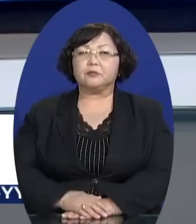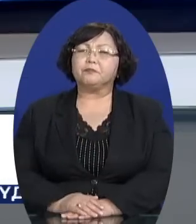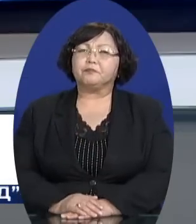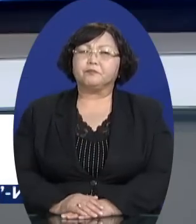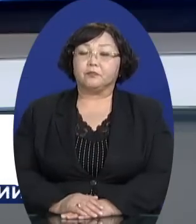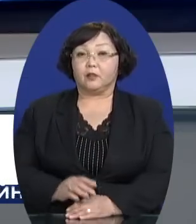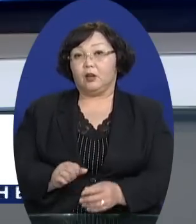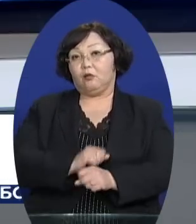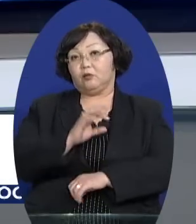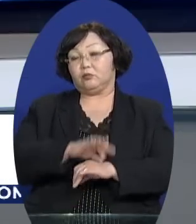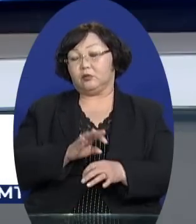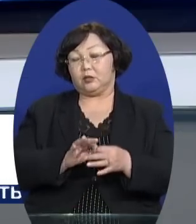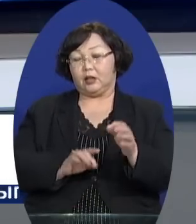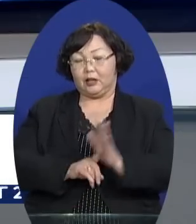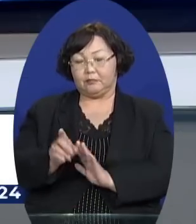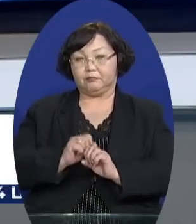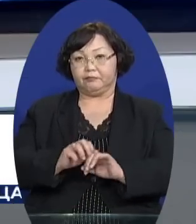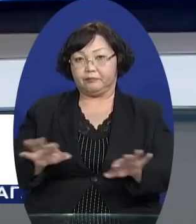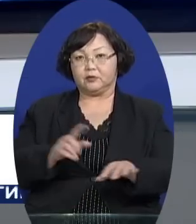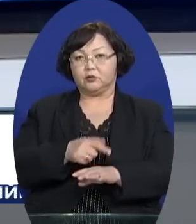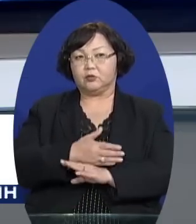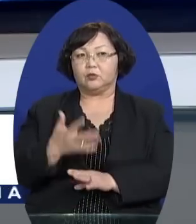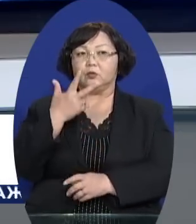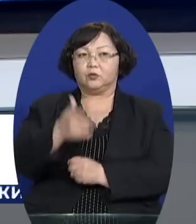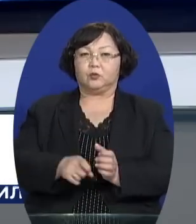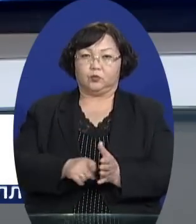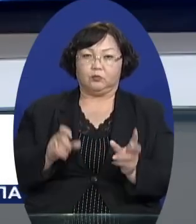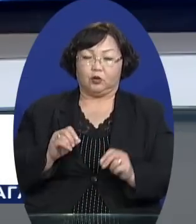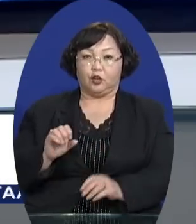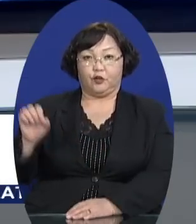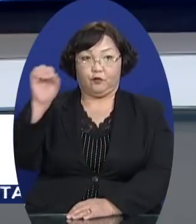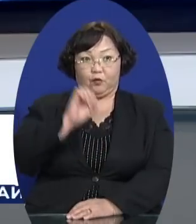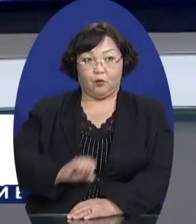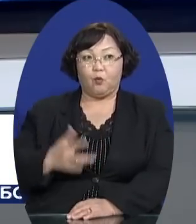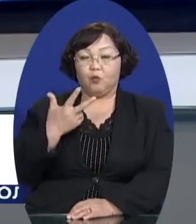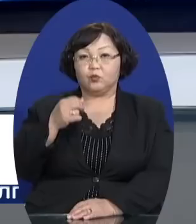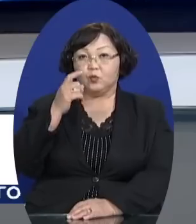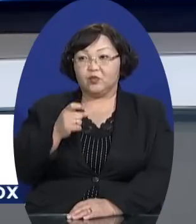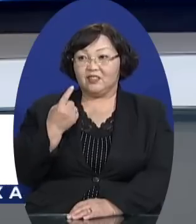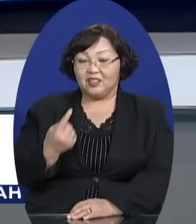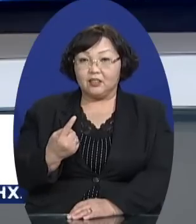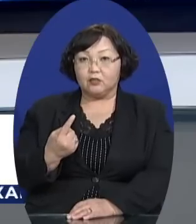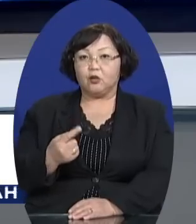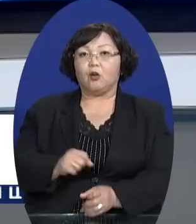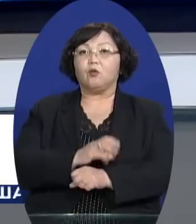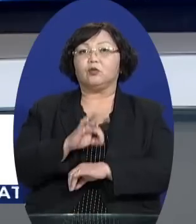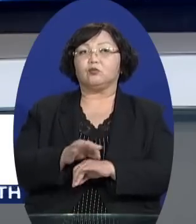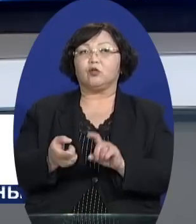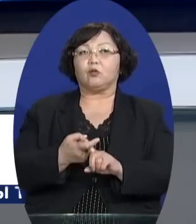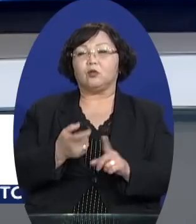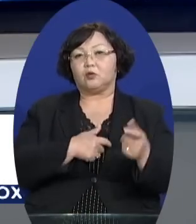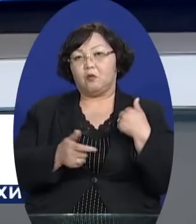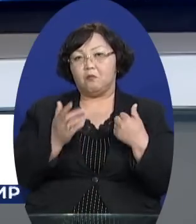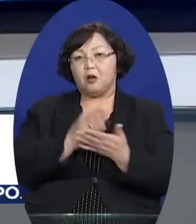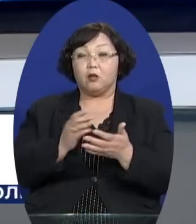Цар тахлын анхны дэгдлээс хойш 3 жил өнгөрч байгаа ч Европт 30 хүний нэг нь үжиг ковидын улмаас зовж шаналж байна. Тиймээс